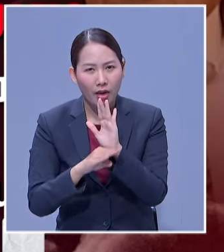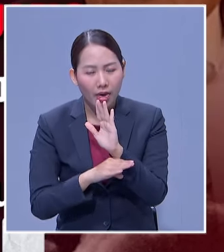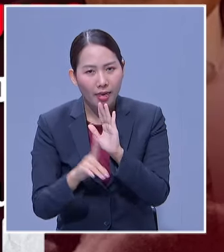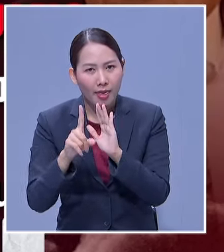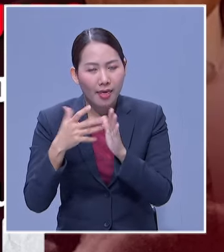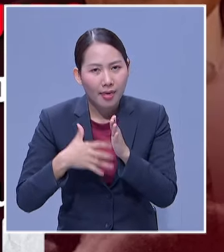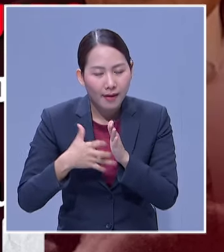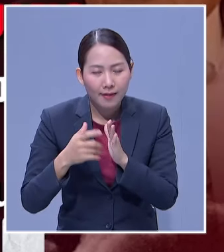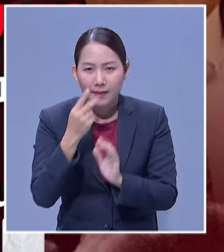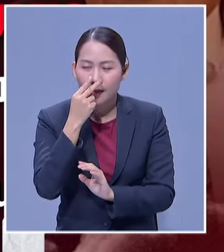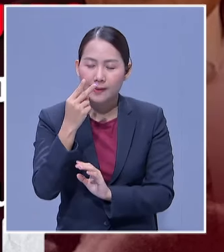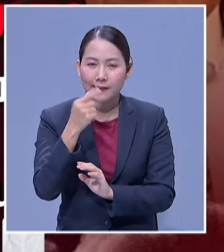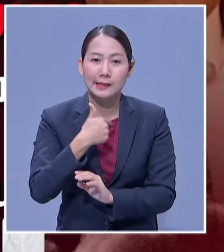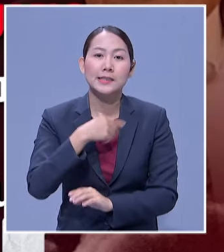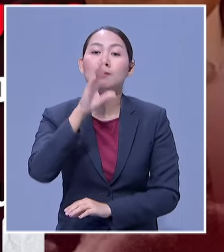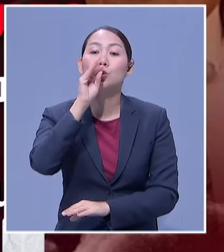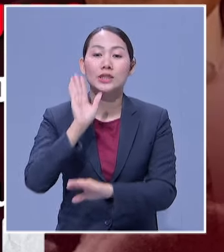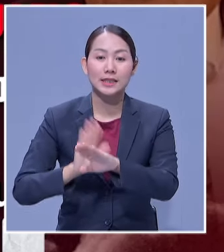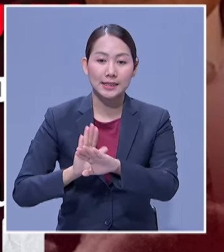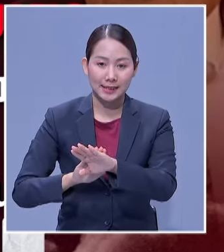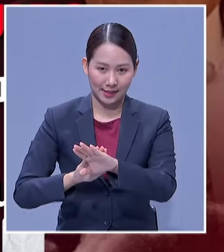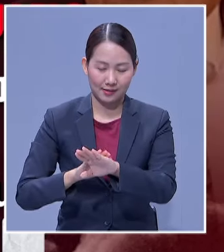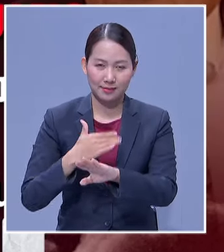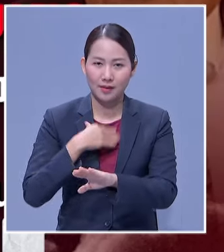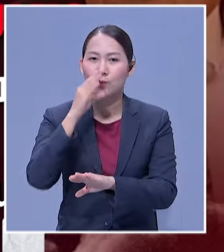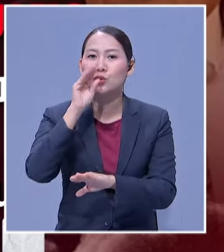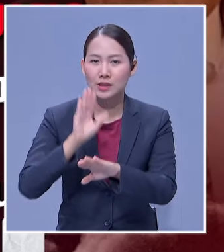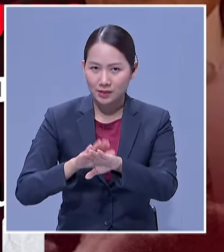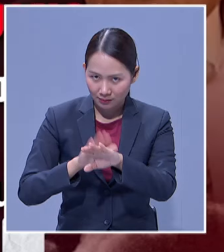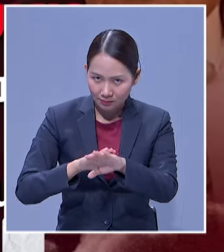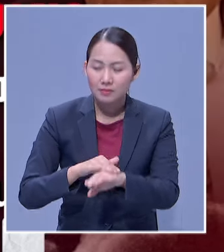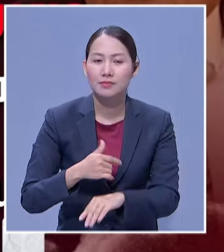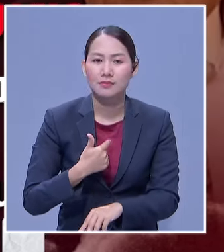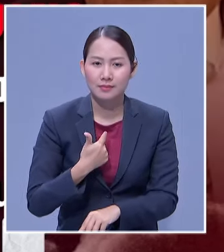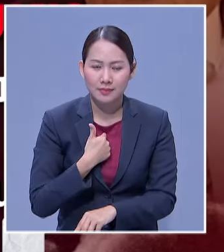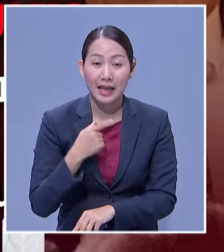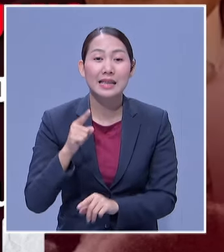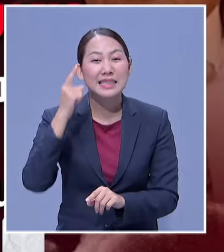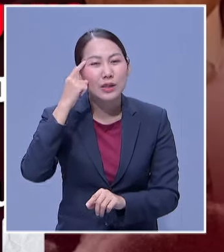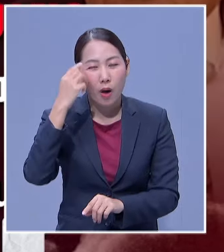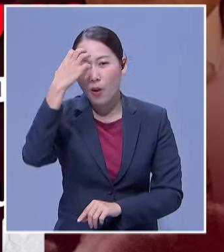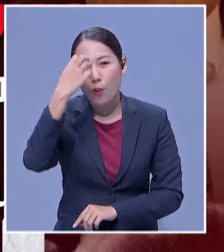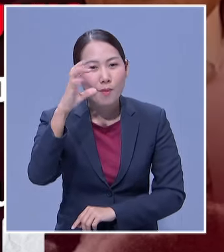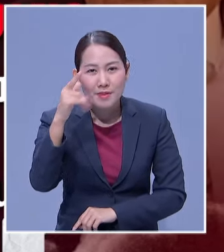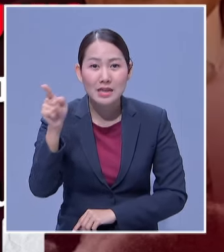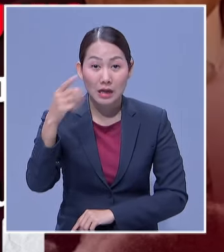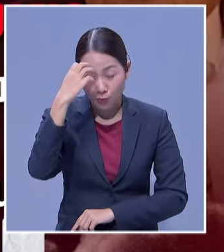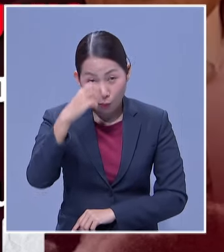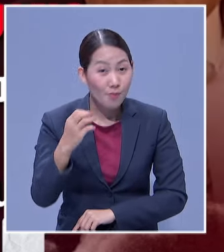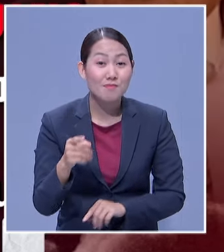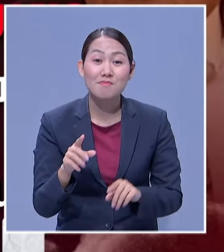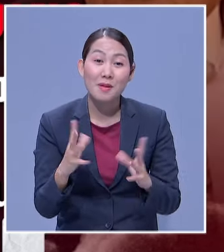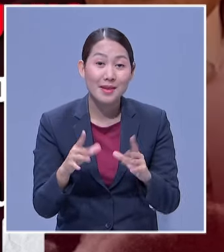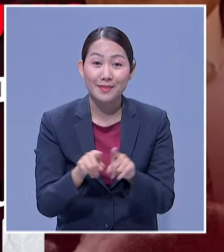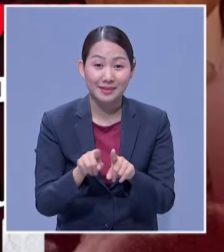เกิดการโต้เถียงกันคุณพิเชษก็คงไม่ได้โกรธตัวเองเป็นจังหวะของการนอ่าทำหน้าที่กันในขณะนั้นอื